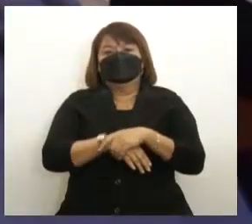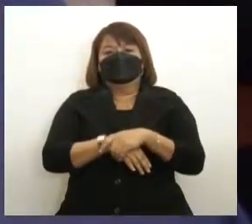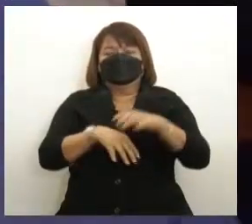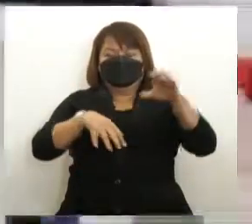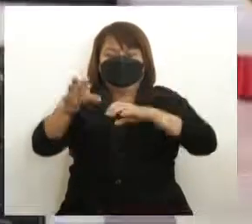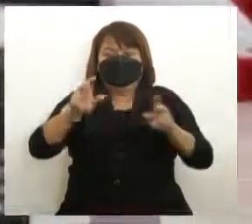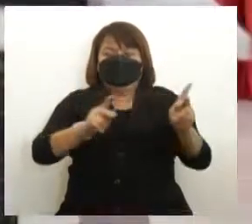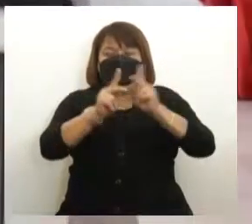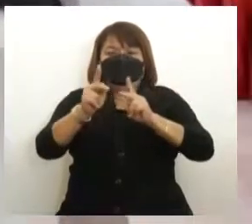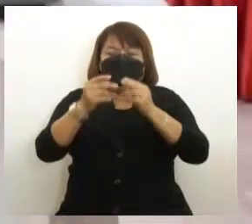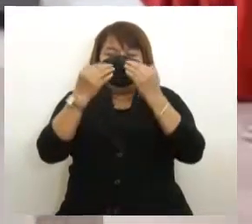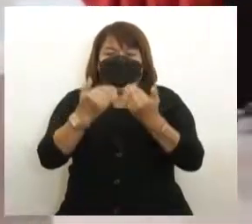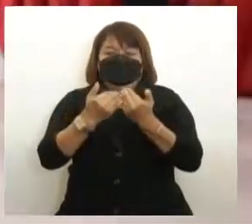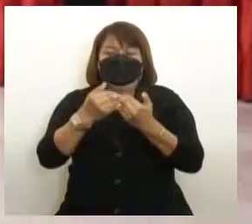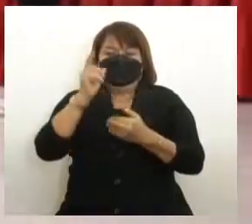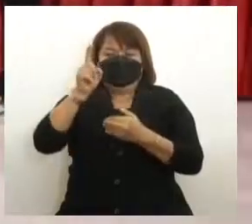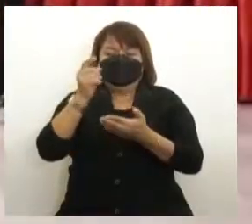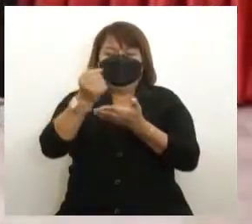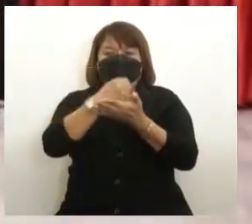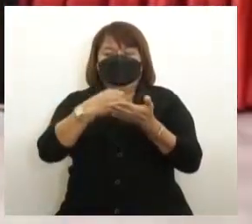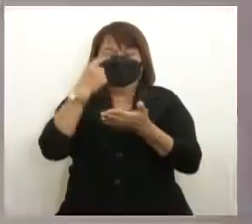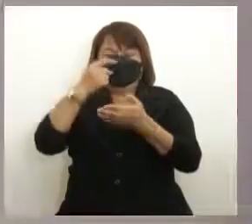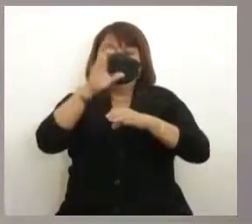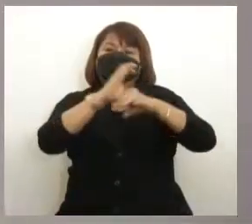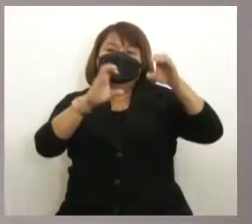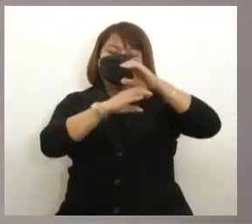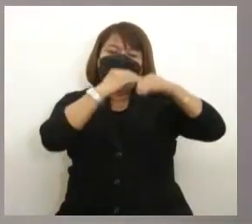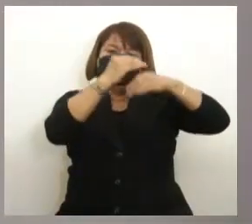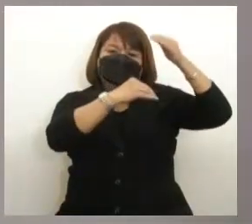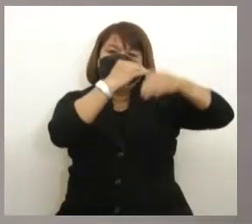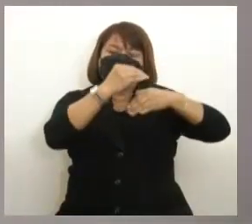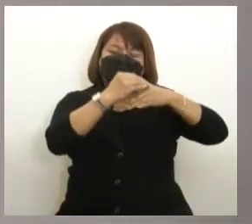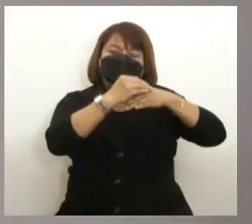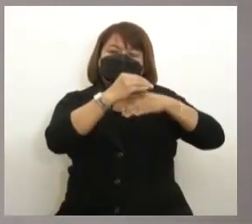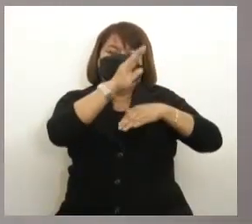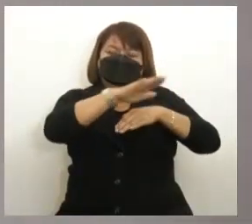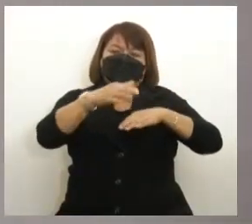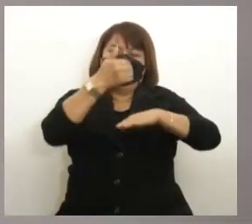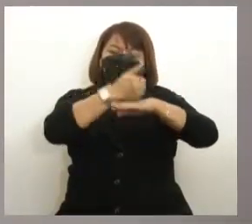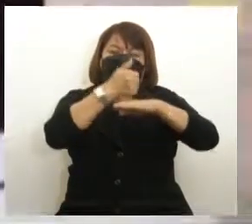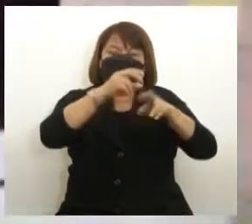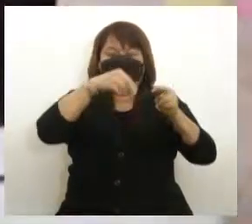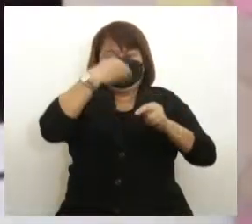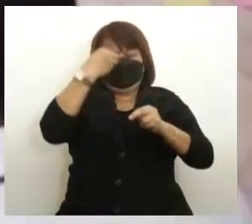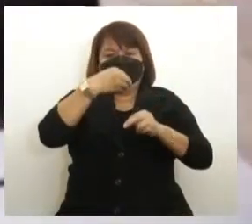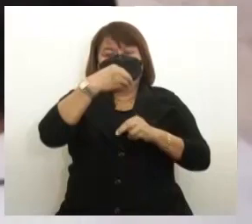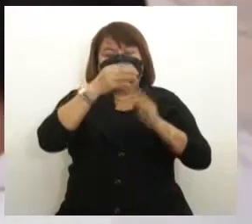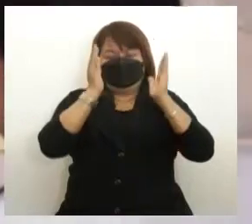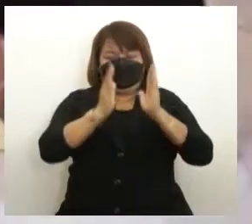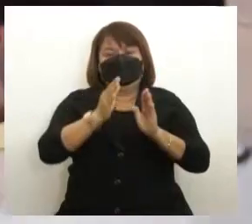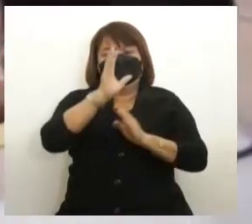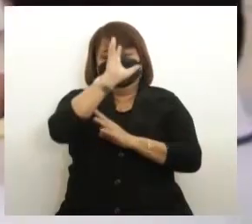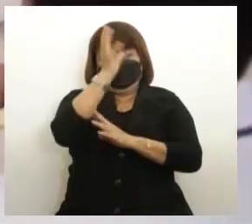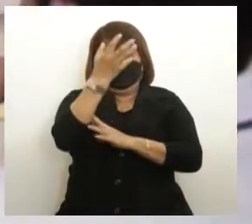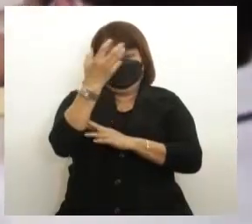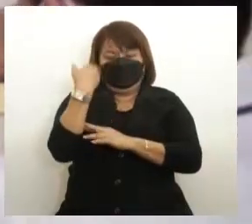กิจกรรมในครั้งนี้เป็นส่วนหนึ่งของโครงการพัฒนาศักยภาพผู้นำนักเรียนสู่การเป็นพลเมืองโลกตามเป้าหมาย